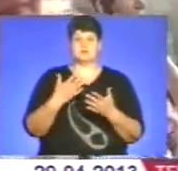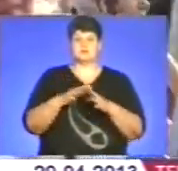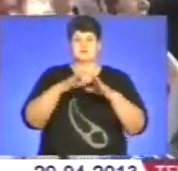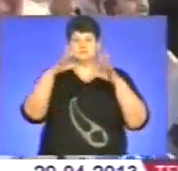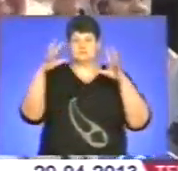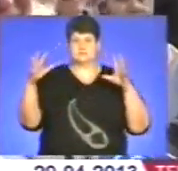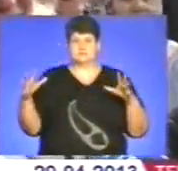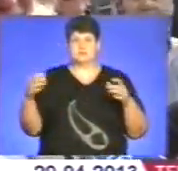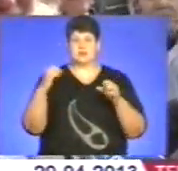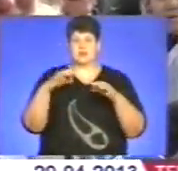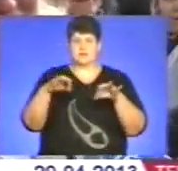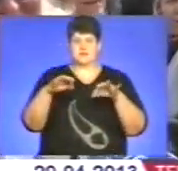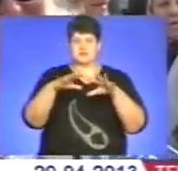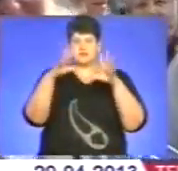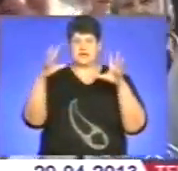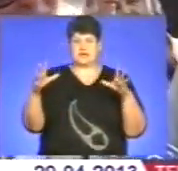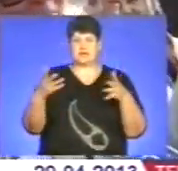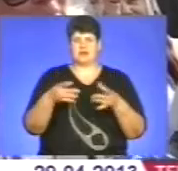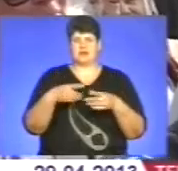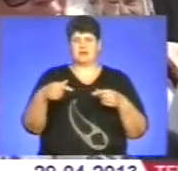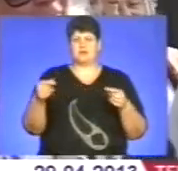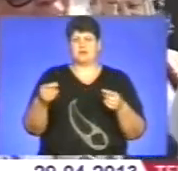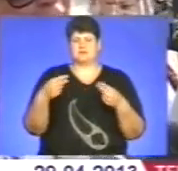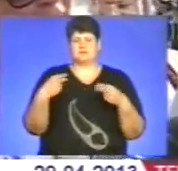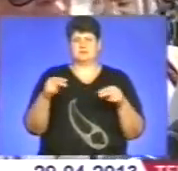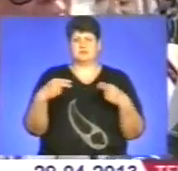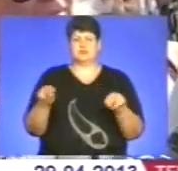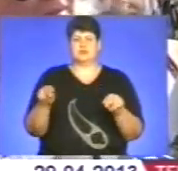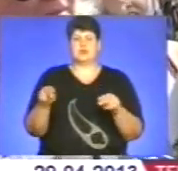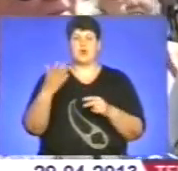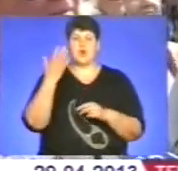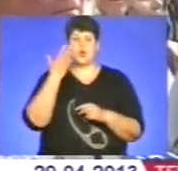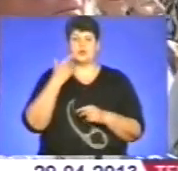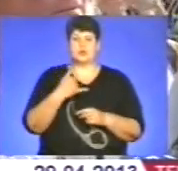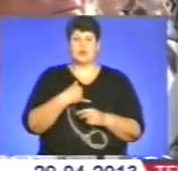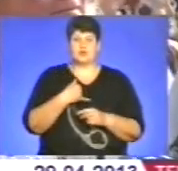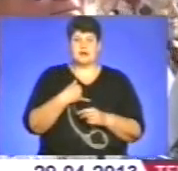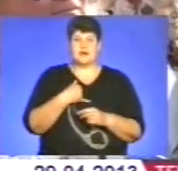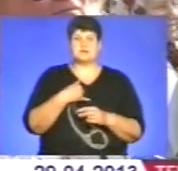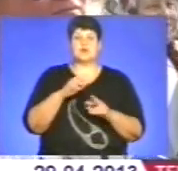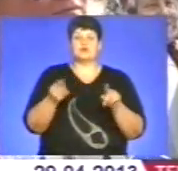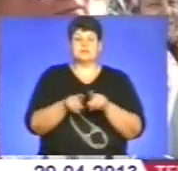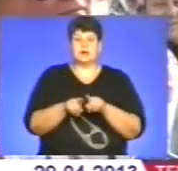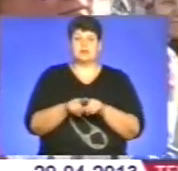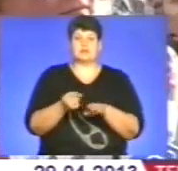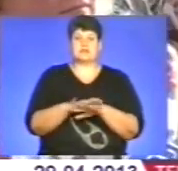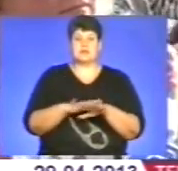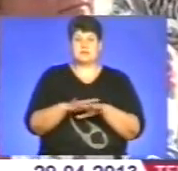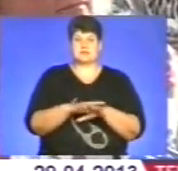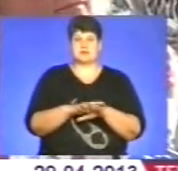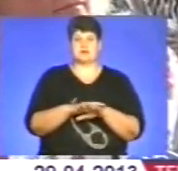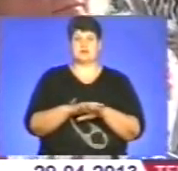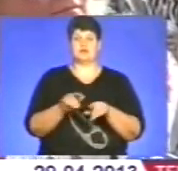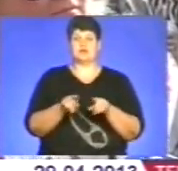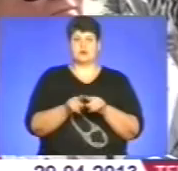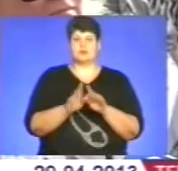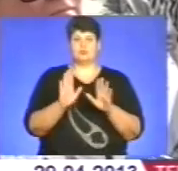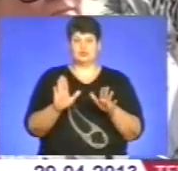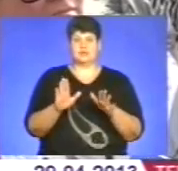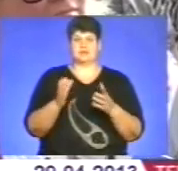машині, клійонка, і так продають. Коли в нас на кінець, як на базарі, так і, наприклад, тих продавців, буде